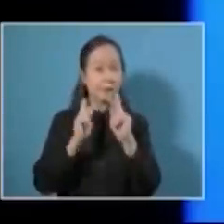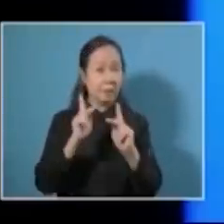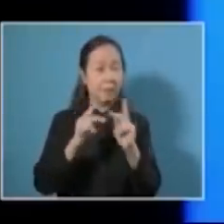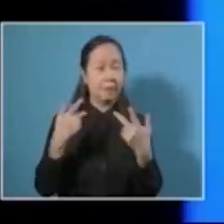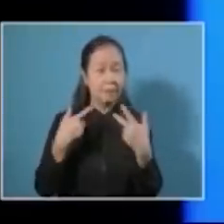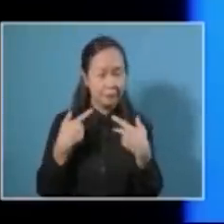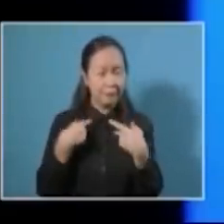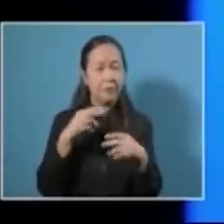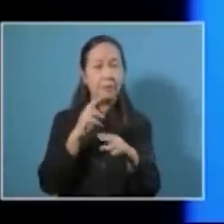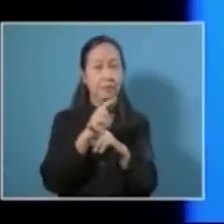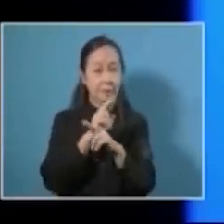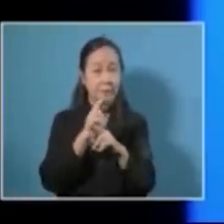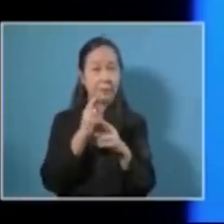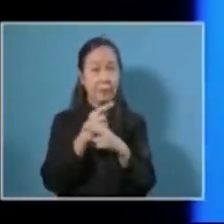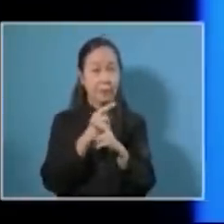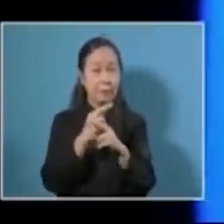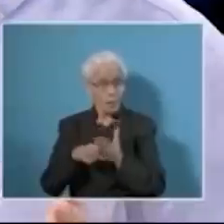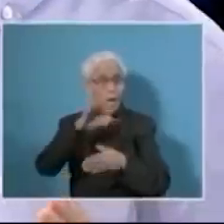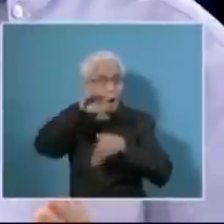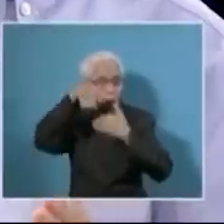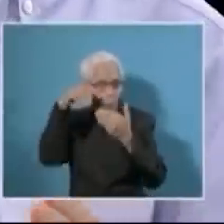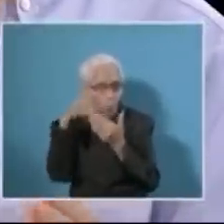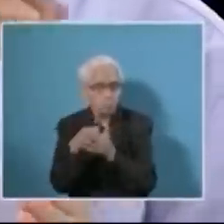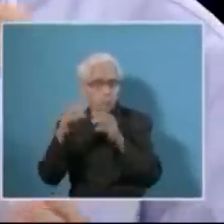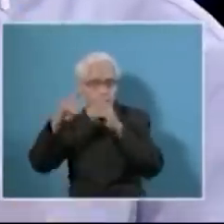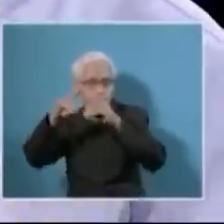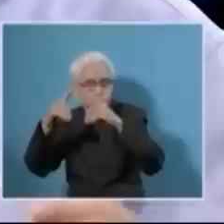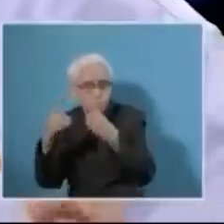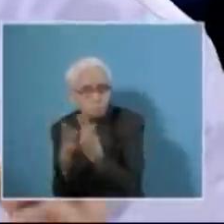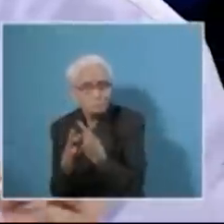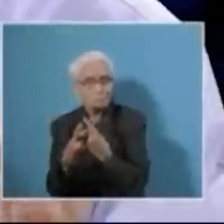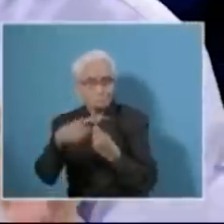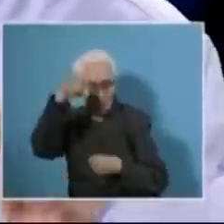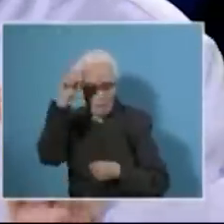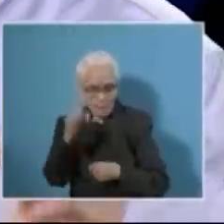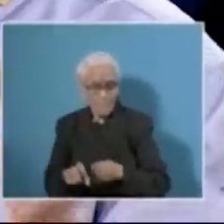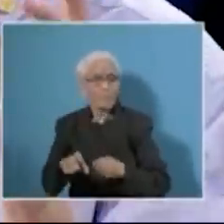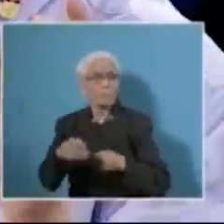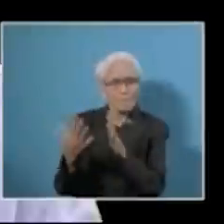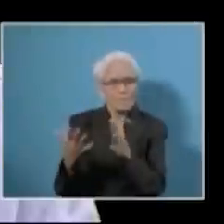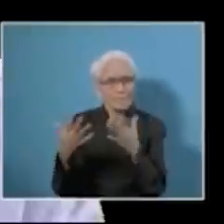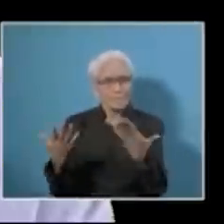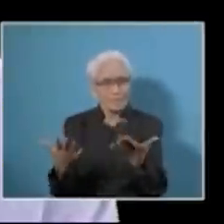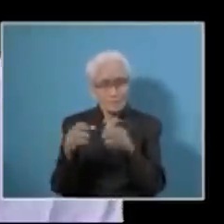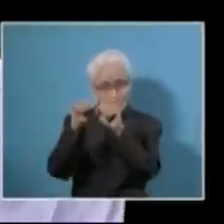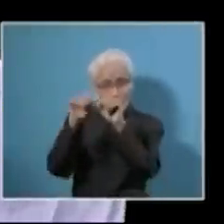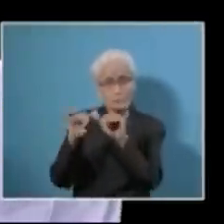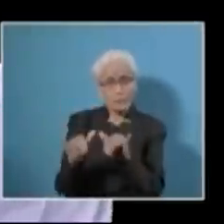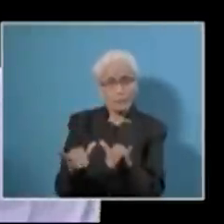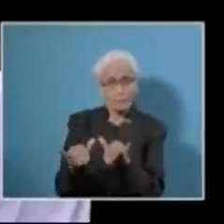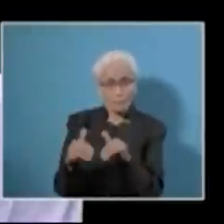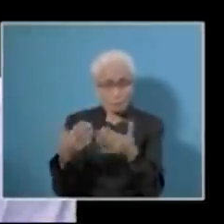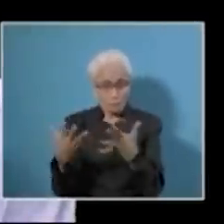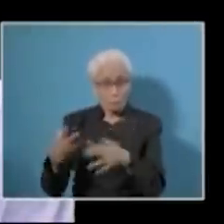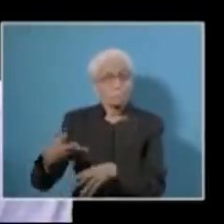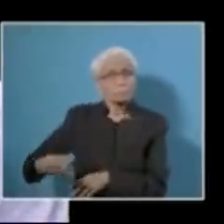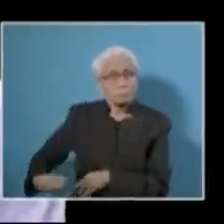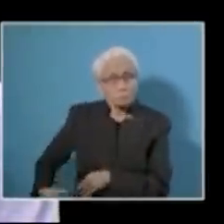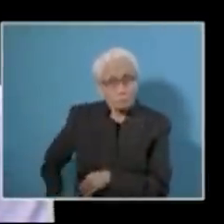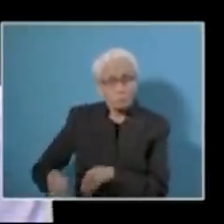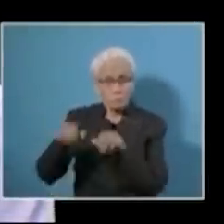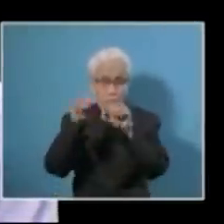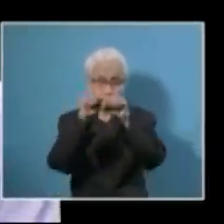Norberto Gonzalez at Cal Yodi de Guzman. Kabilang sa mga tinalakay nilang issue sa korupsyon. Is there corruption in the